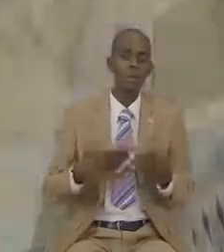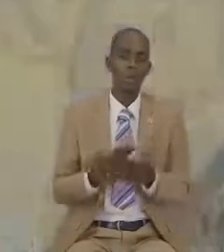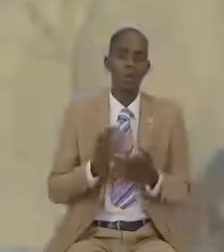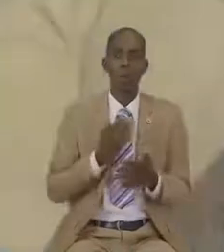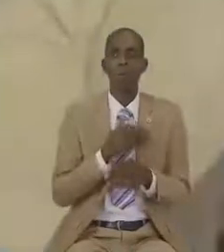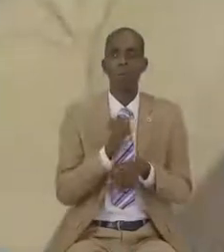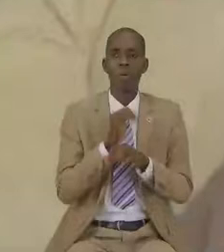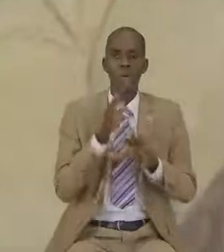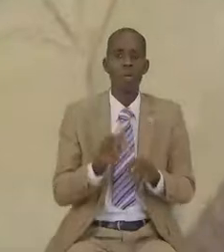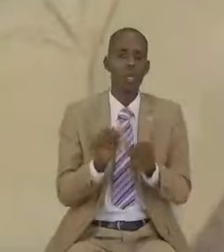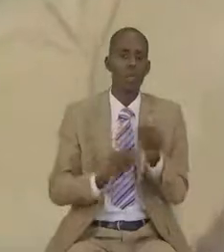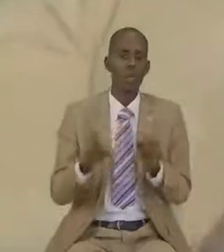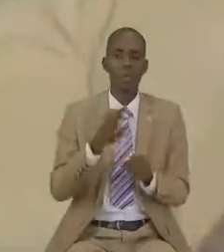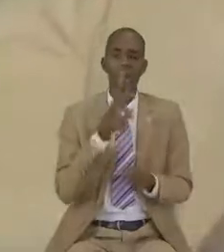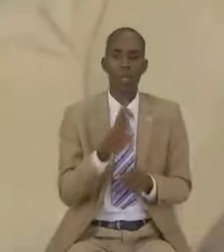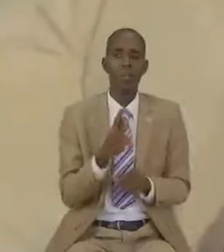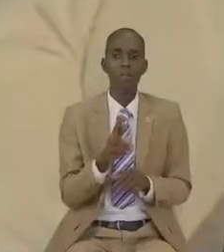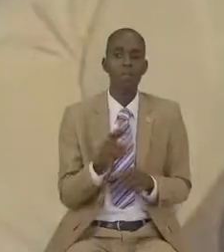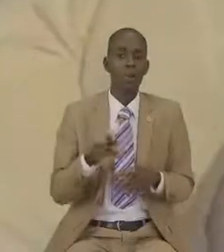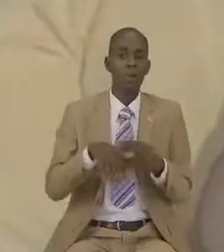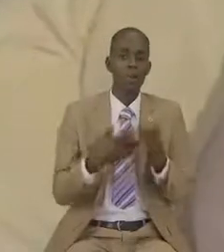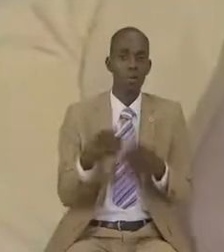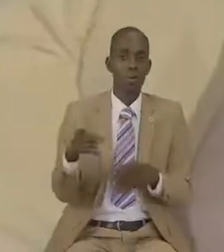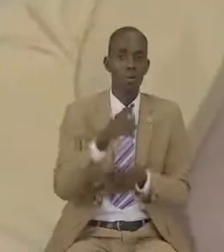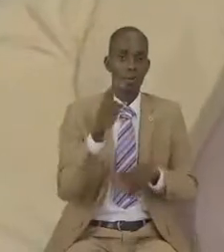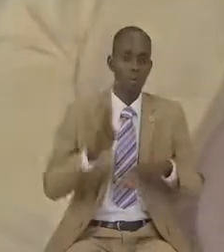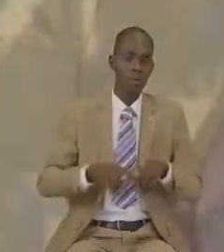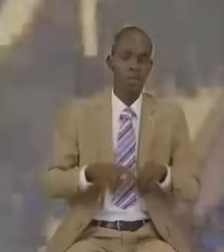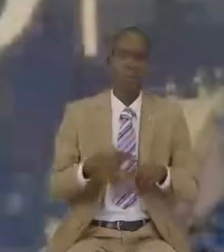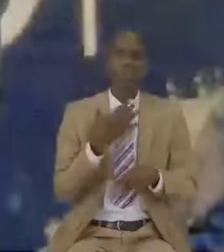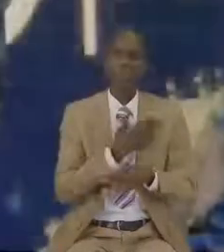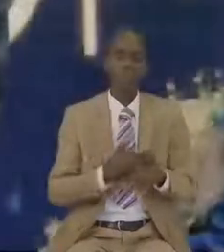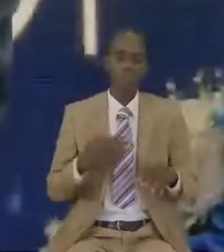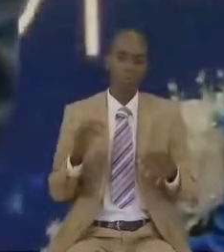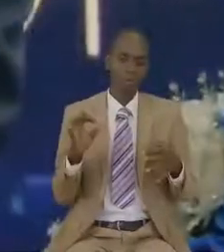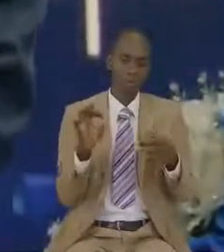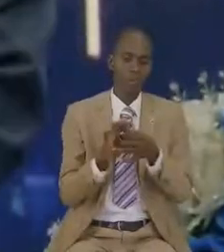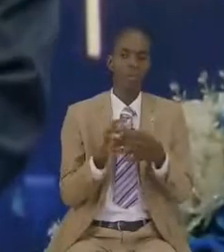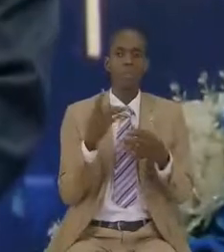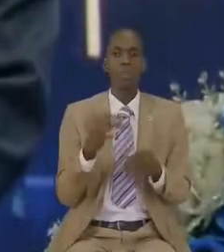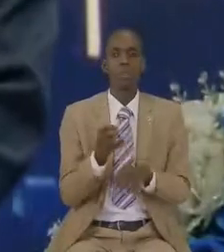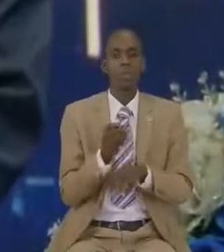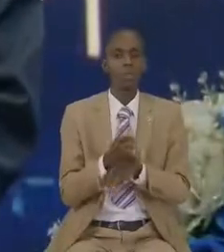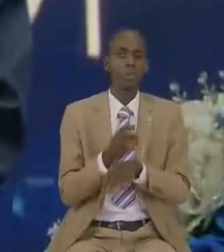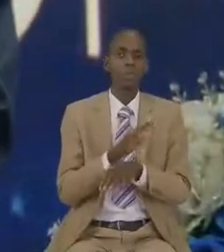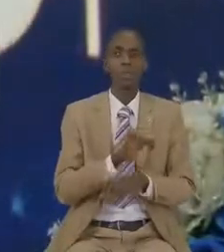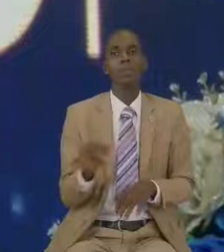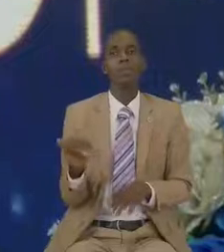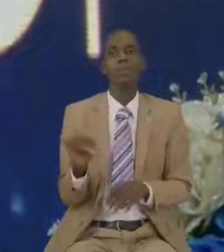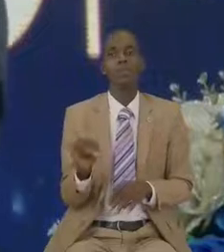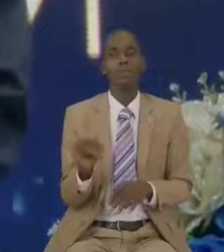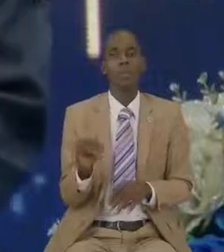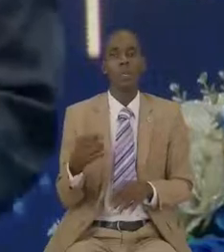de croisade à plein air où vous êtes présentement, vous avez levé votre main, que les conseillers s'occupent de tous ceux-là qui ont levé leurs